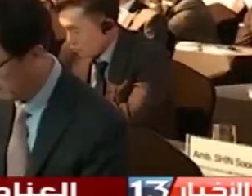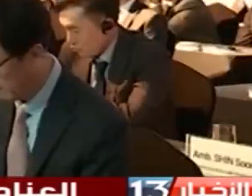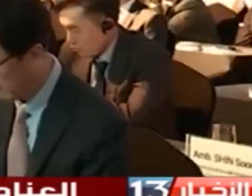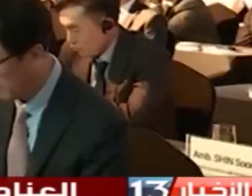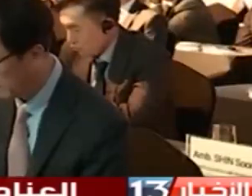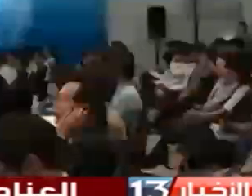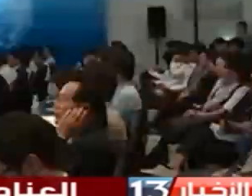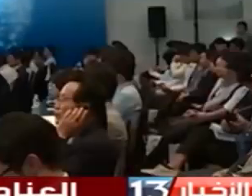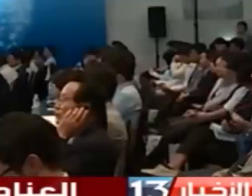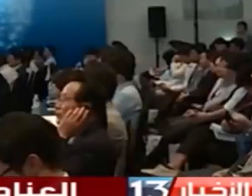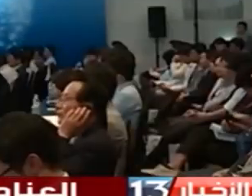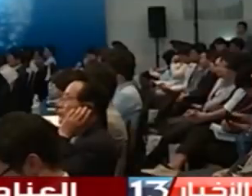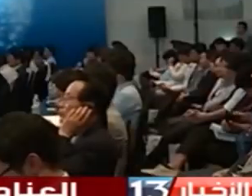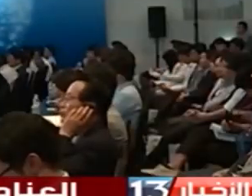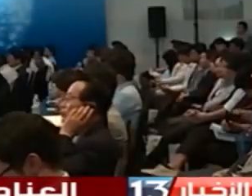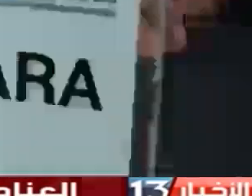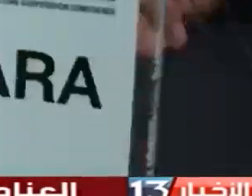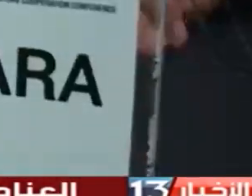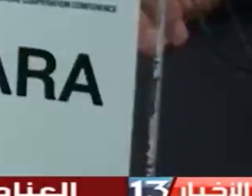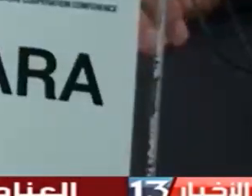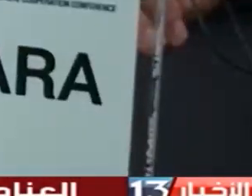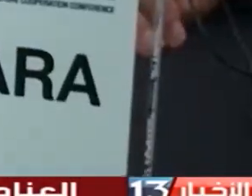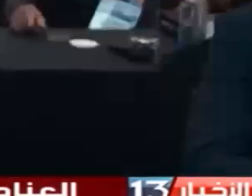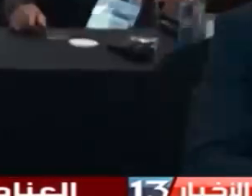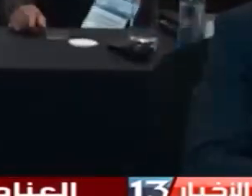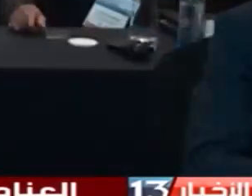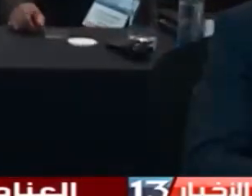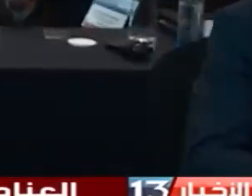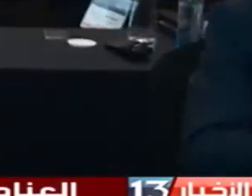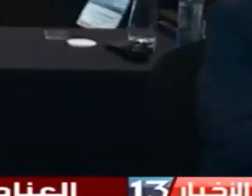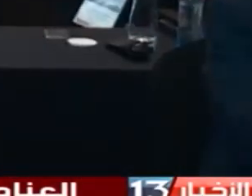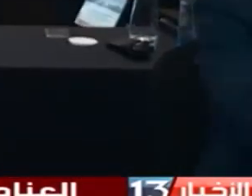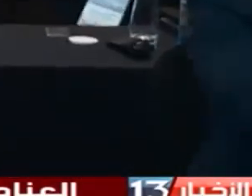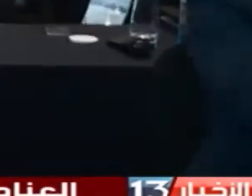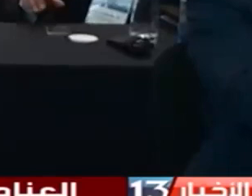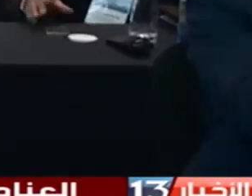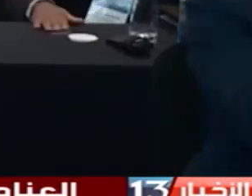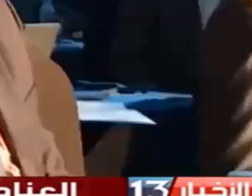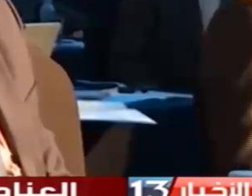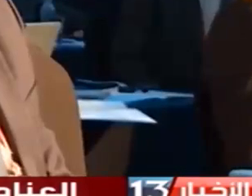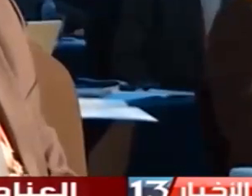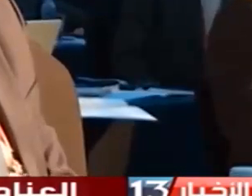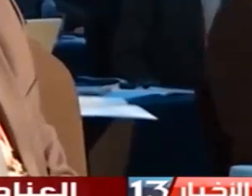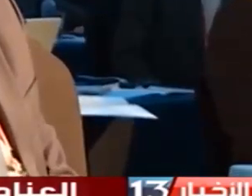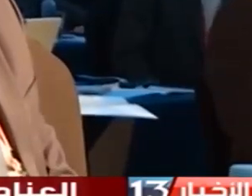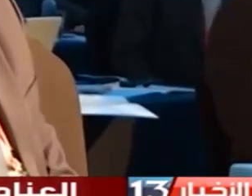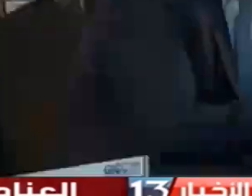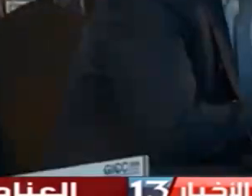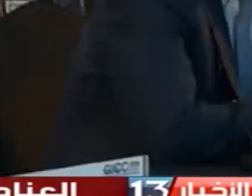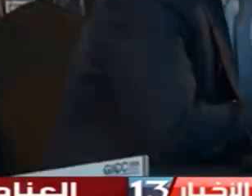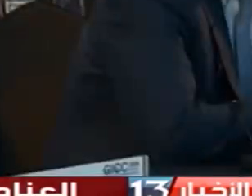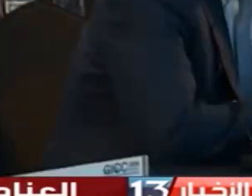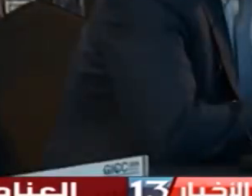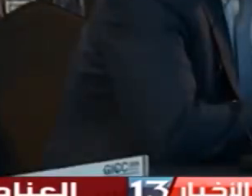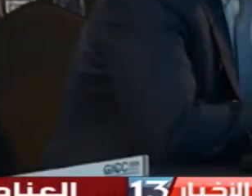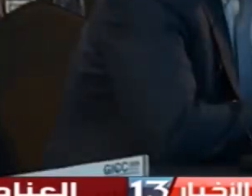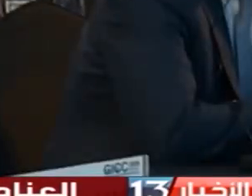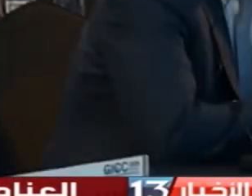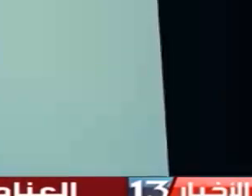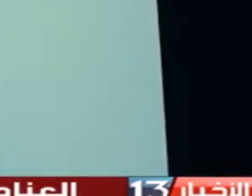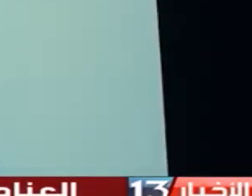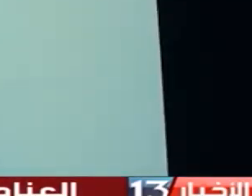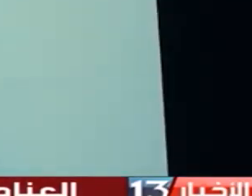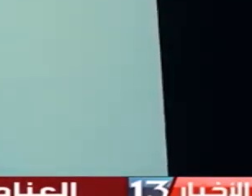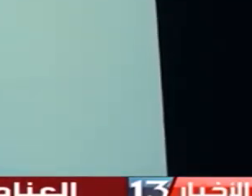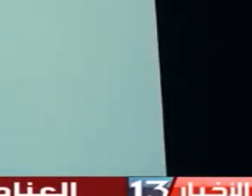سعيا لتحقيق نقلة نوعية في بنيتها التحتية، تونس تشارك في المؤتمر الدولي للبنية التحتية بسيول، والوفد التونسي يبحث